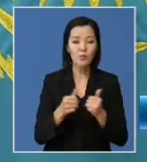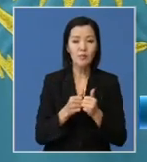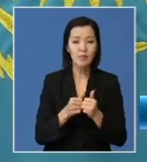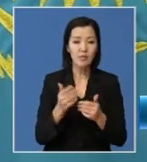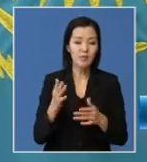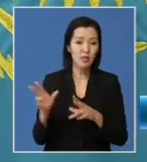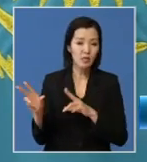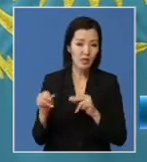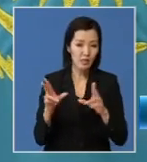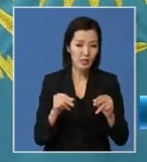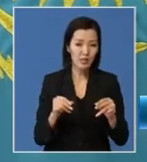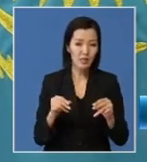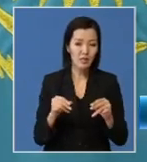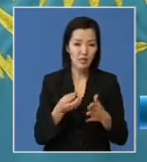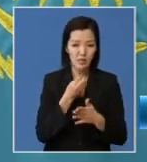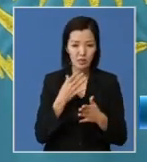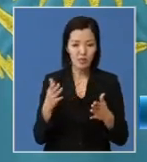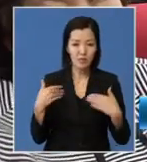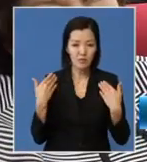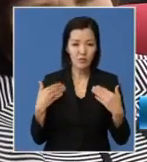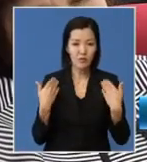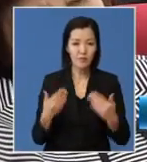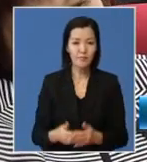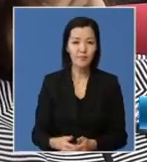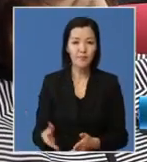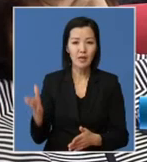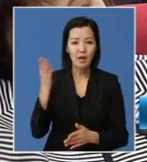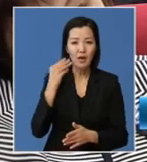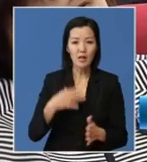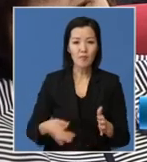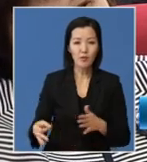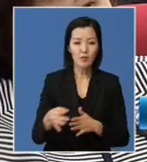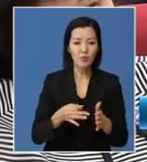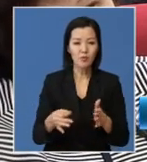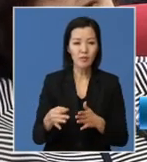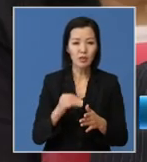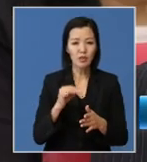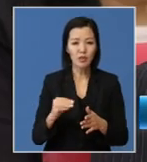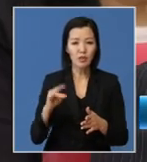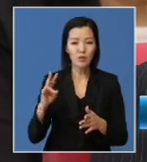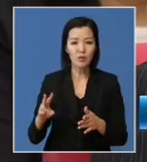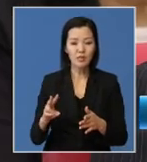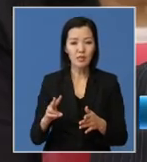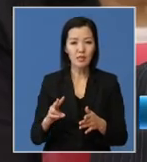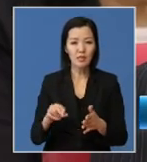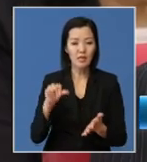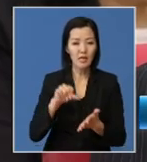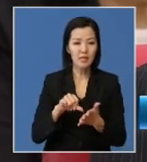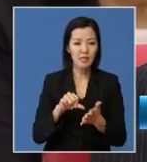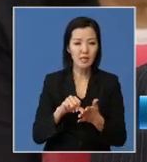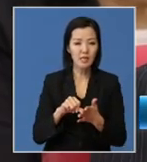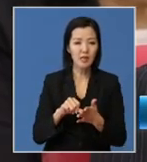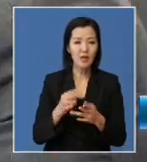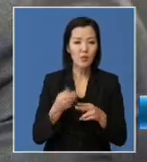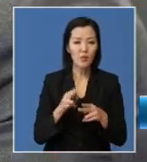қуанышпен сонда үлкен жақсылықтар көп болсын. Алматы облысында 90 көтерілісіне қатысқан, бірақ әлі ақтала алмай жүргендер әлі